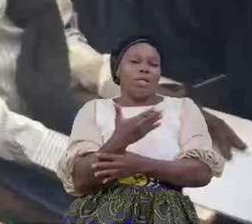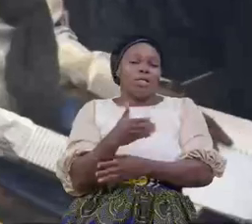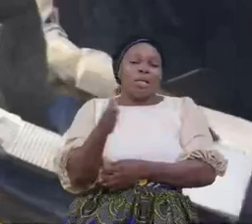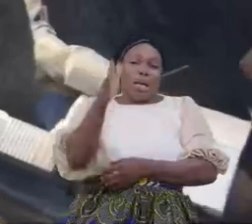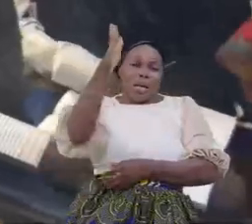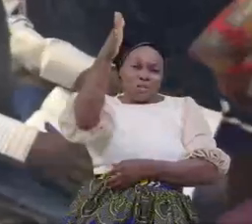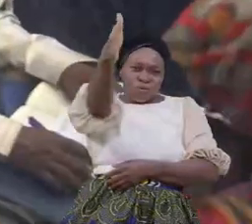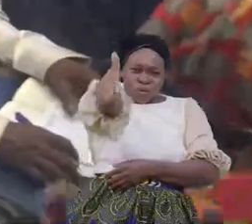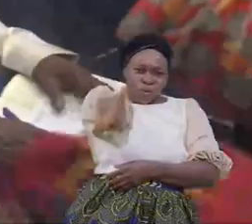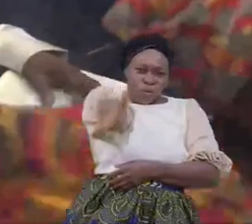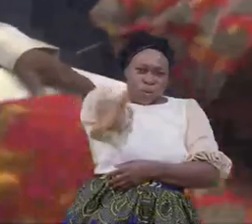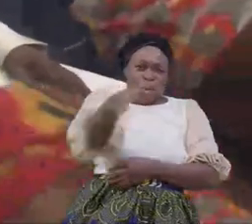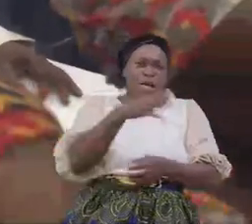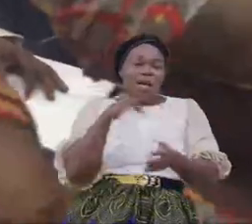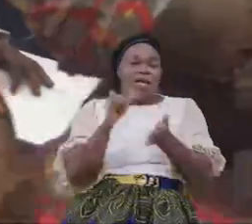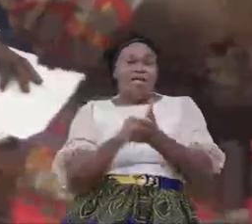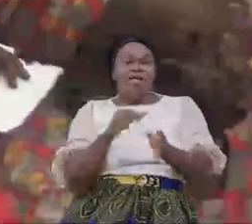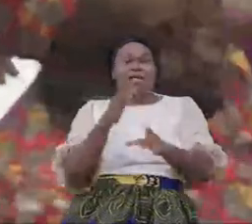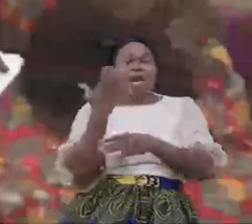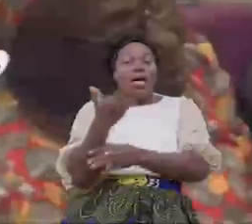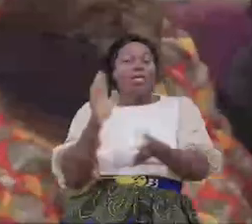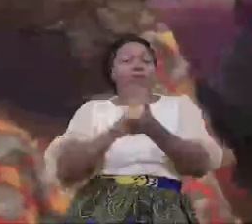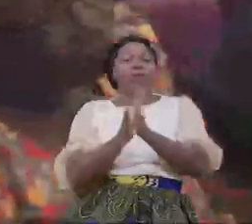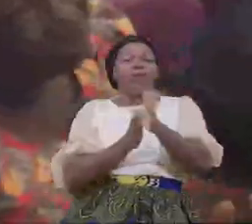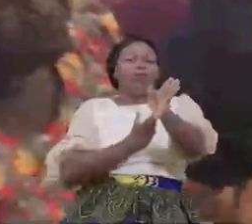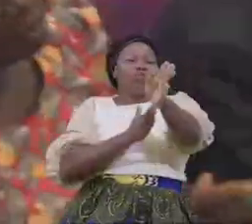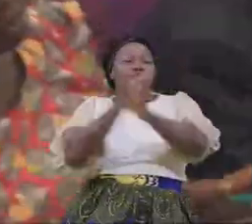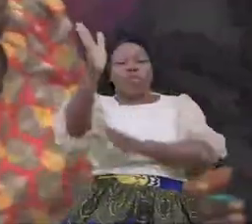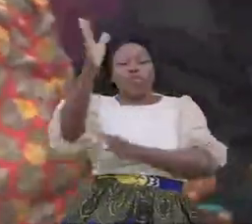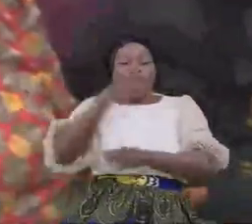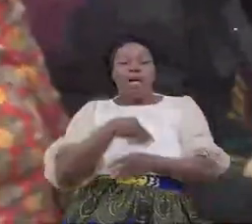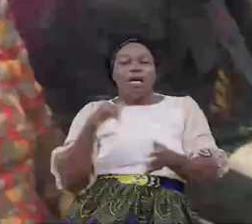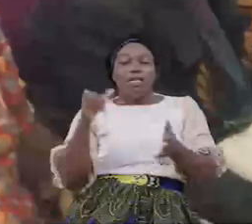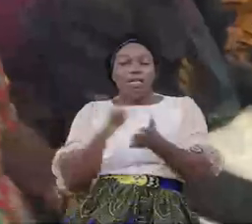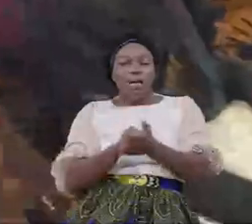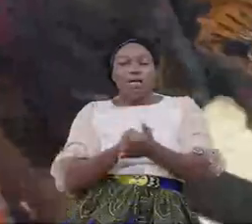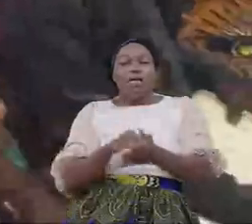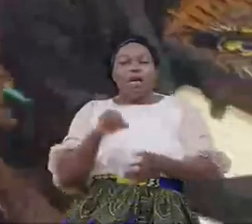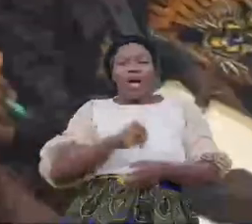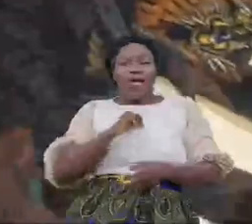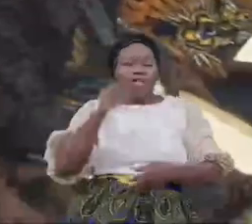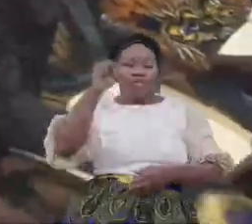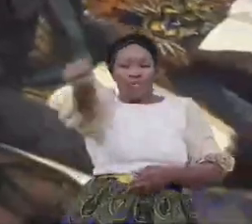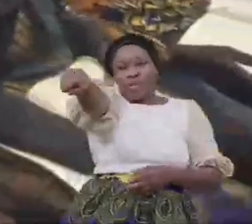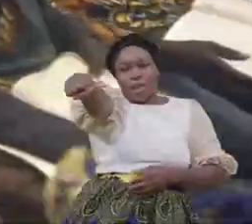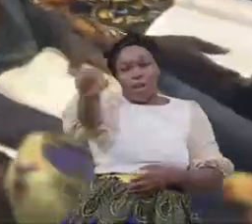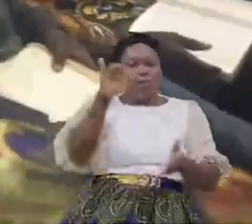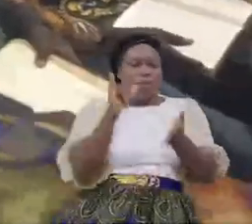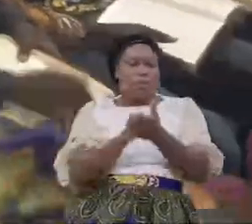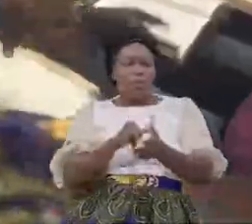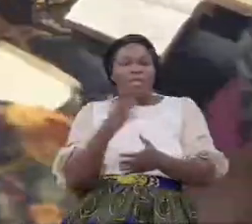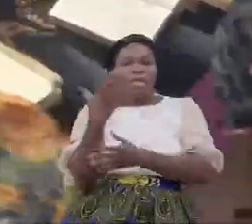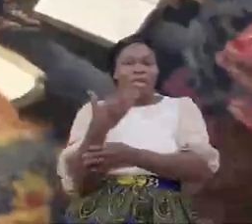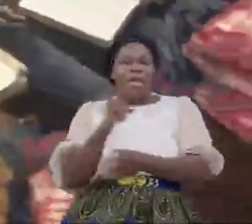main là beaucoup d'années. Mais je crois. C'est pourquoi j'étends la main. Il dit, je